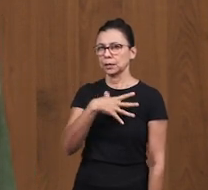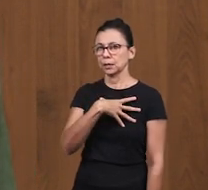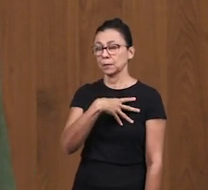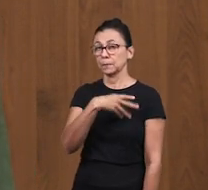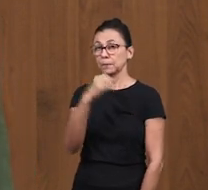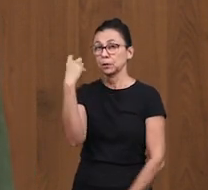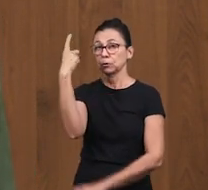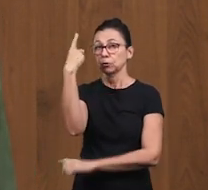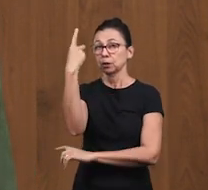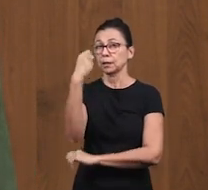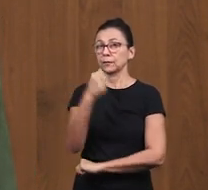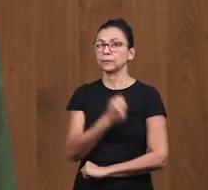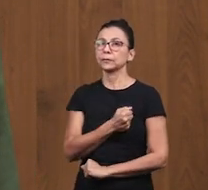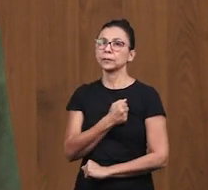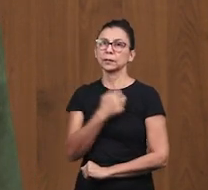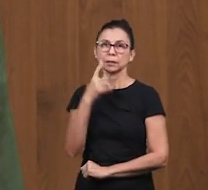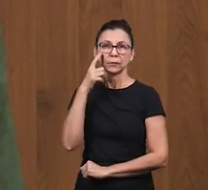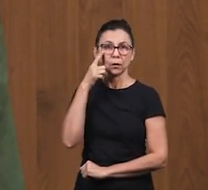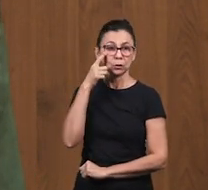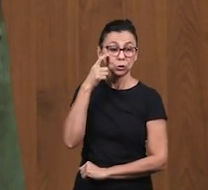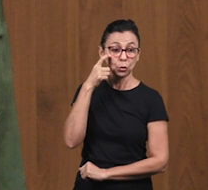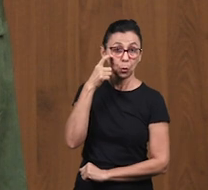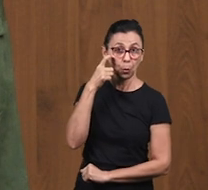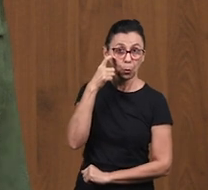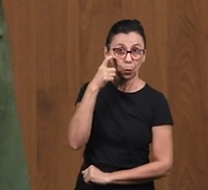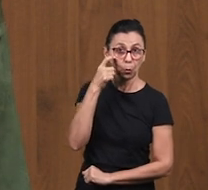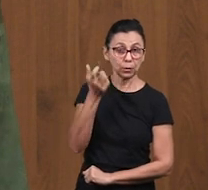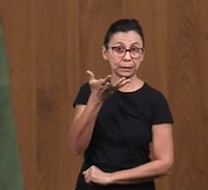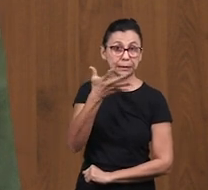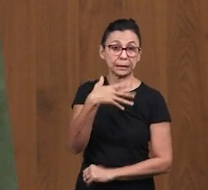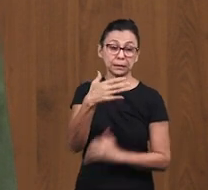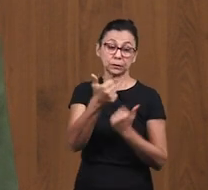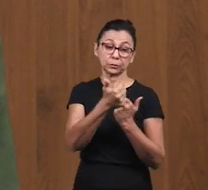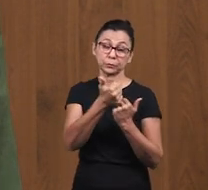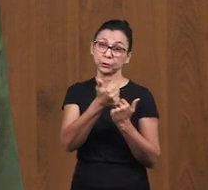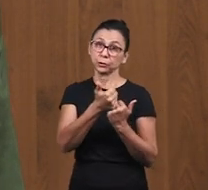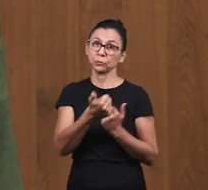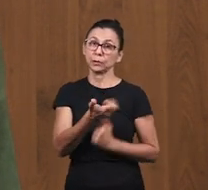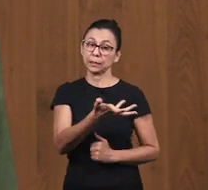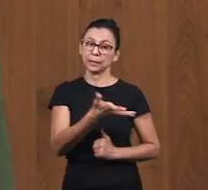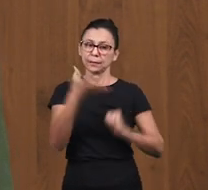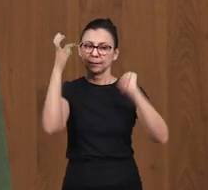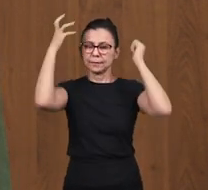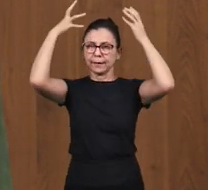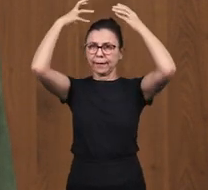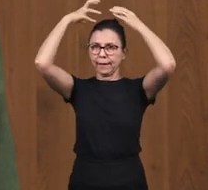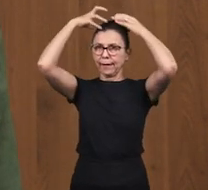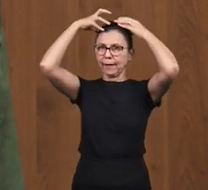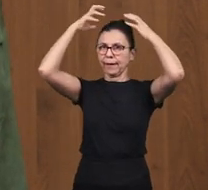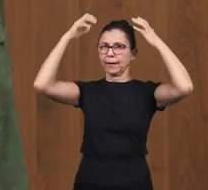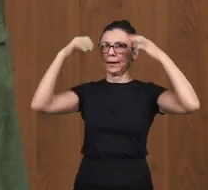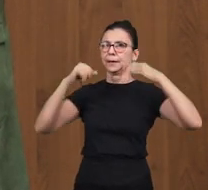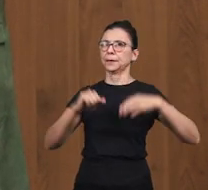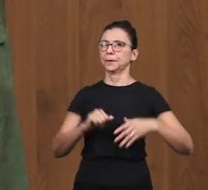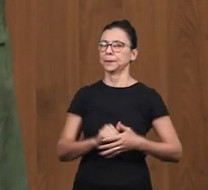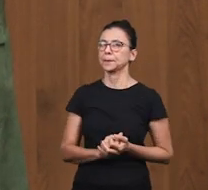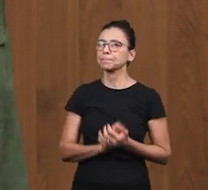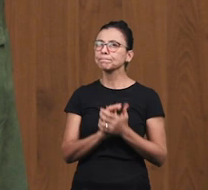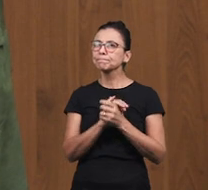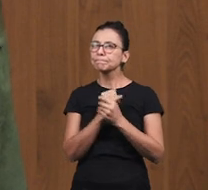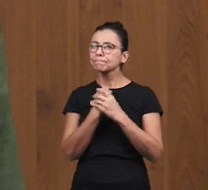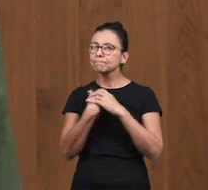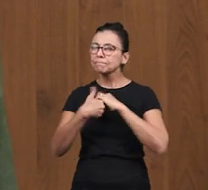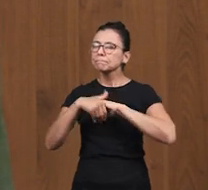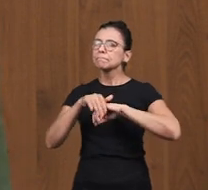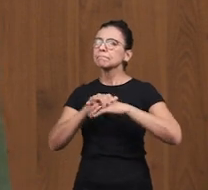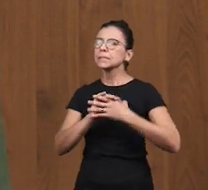que David, il n'était plus en condition de régner, parce qu'il arrivait à la fin de son